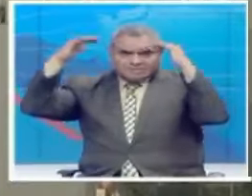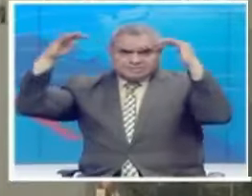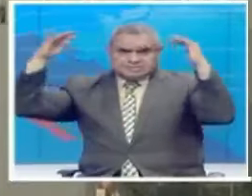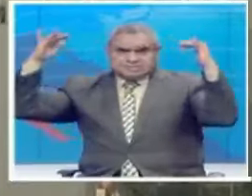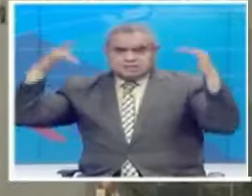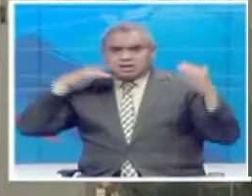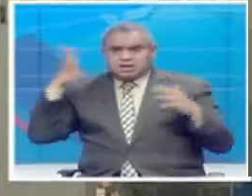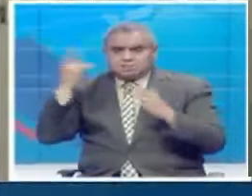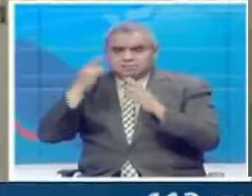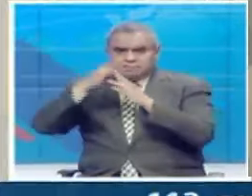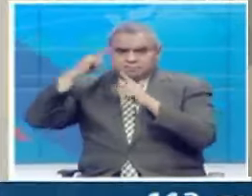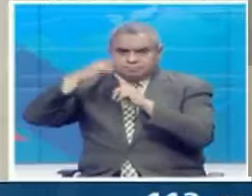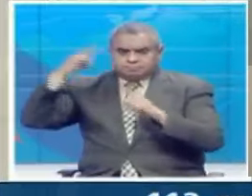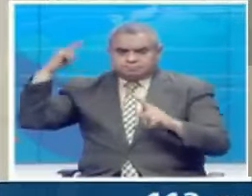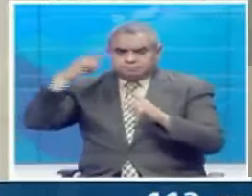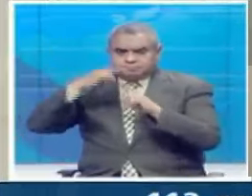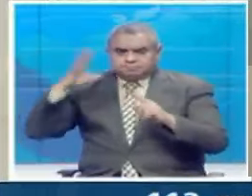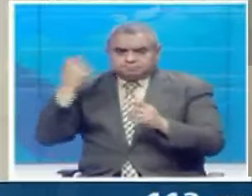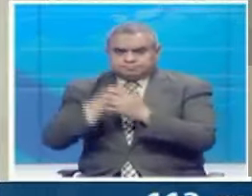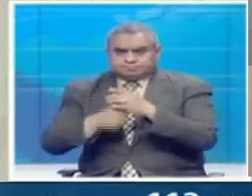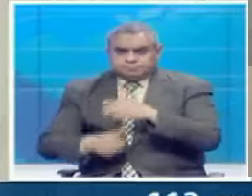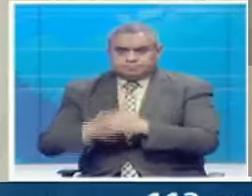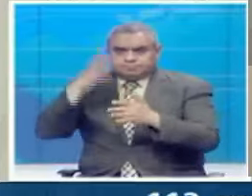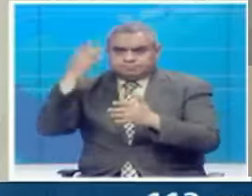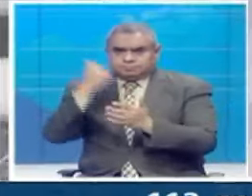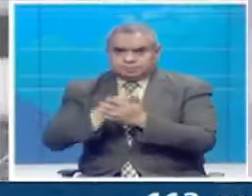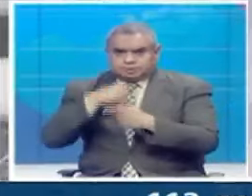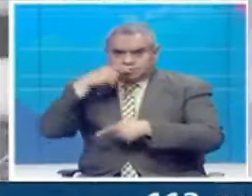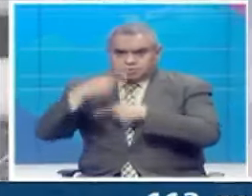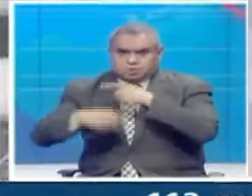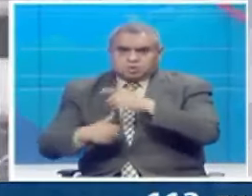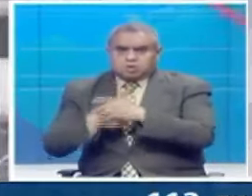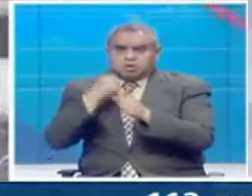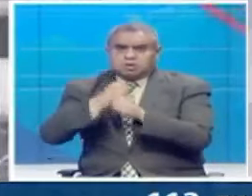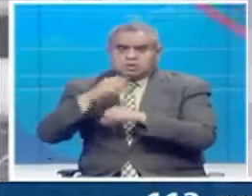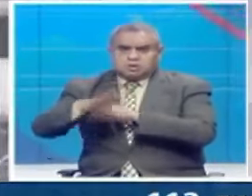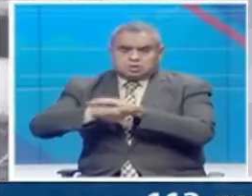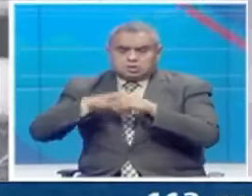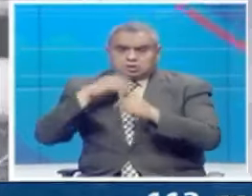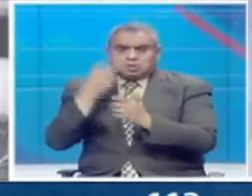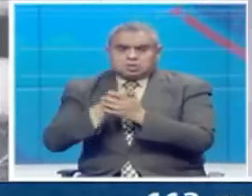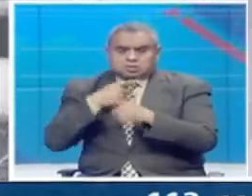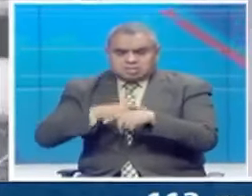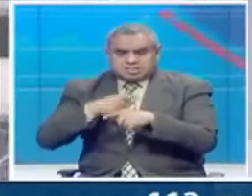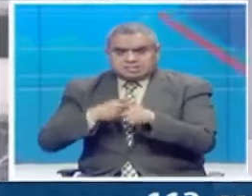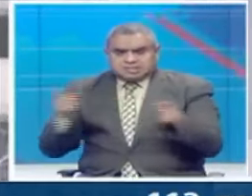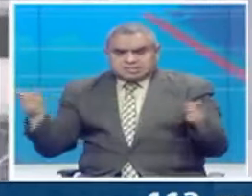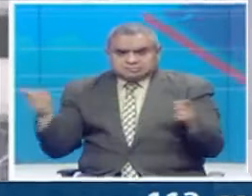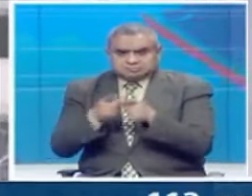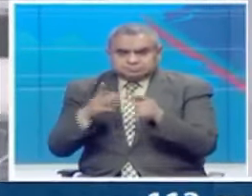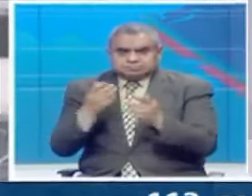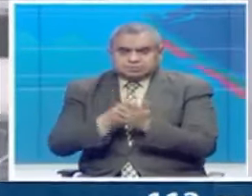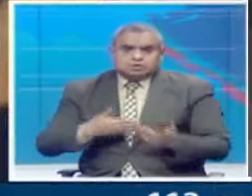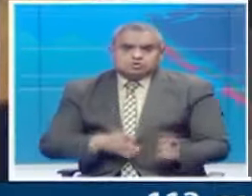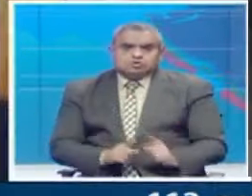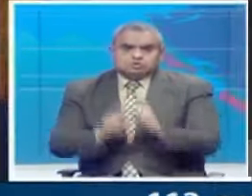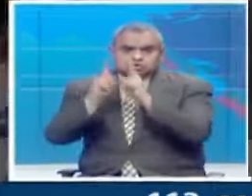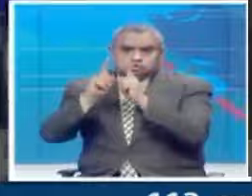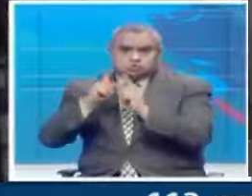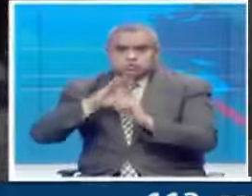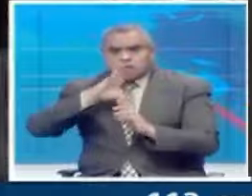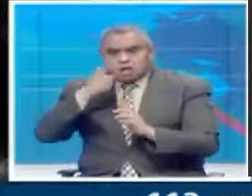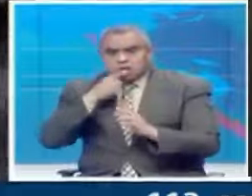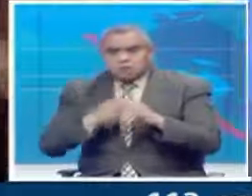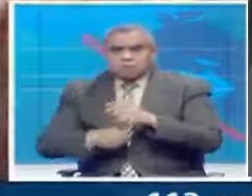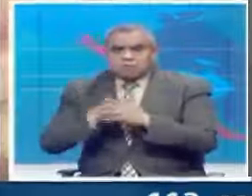قصف يدمر البيوت فوق رؤوس ساكنيها فيصبح في دقائق معدودة شهداء، أو